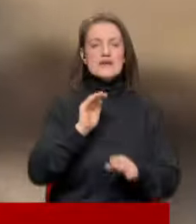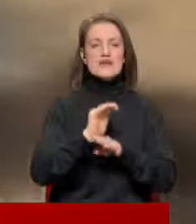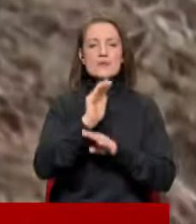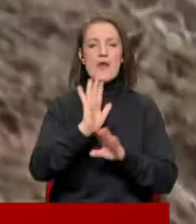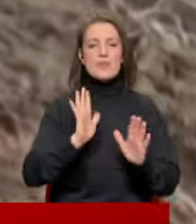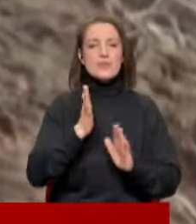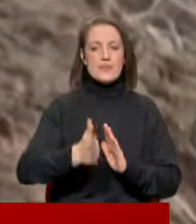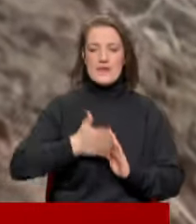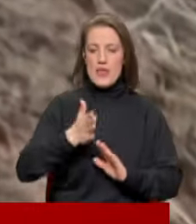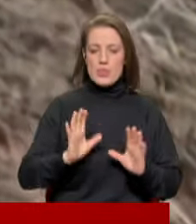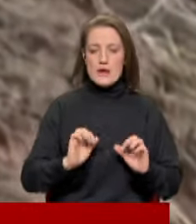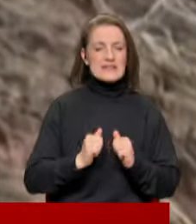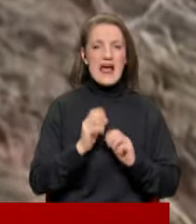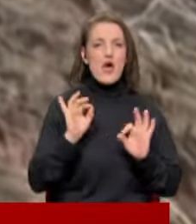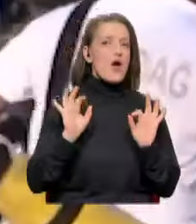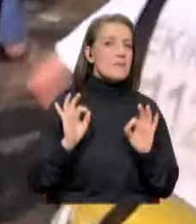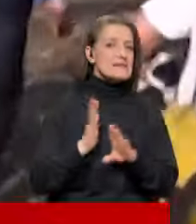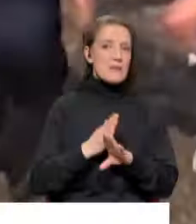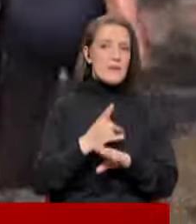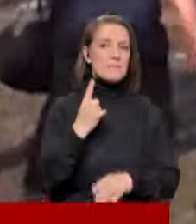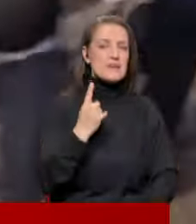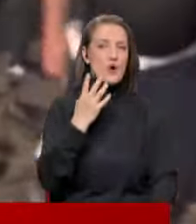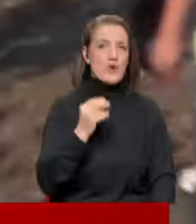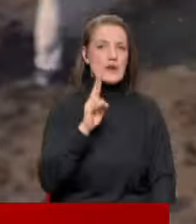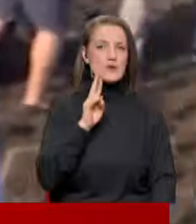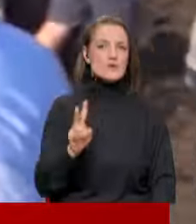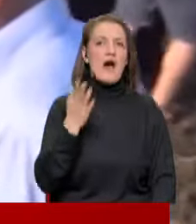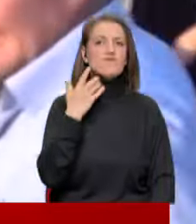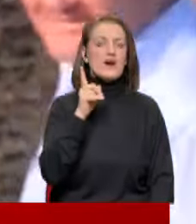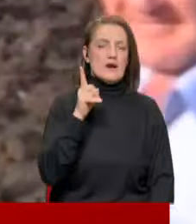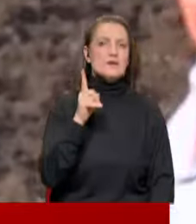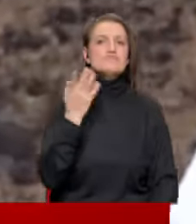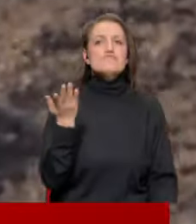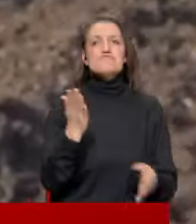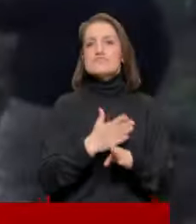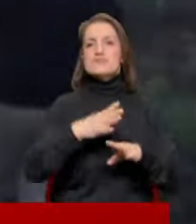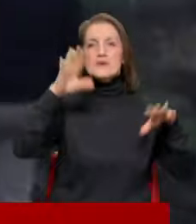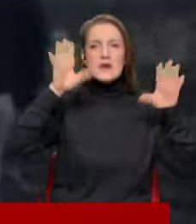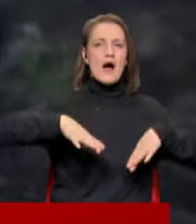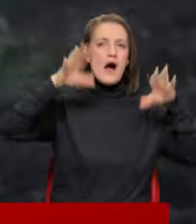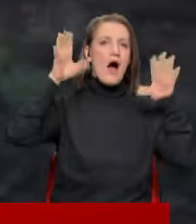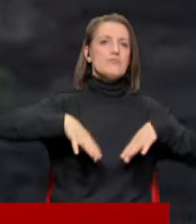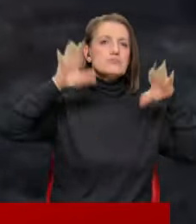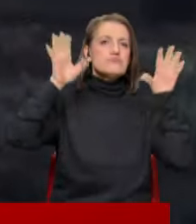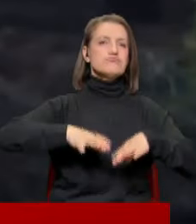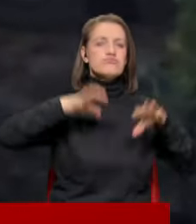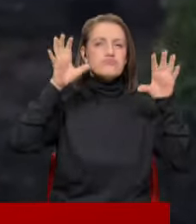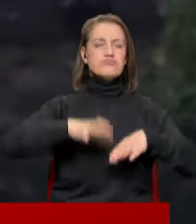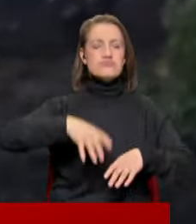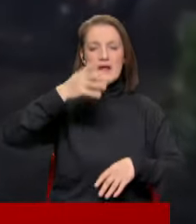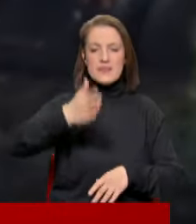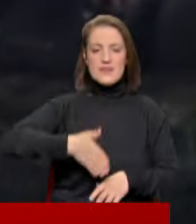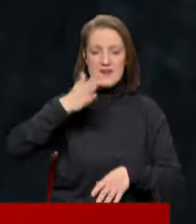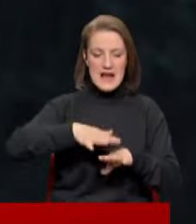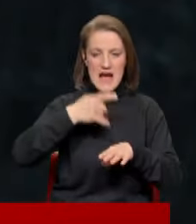tren kazasının en önemli nedenlerinden biri olarak gösterildi hava durumu Çünkü aşırı yağış sonrası tren menfezlerin